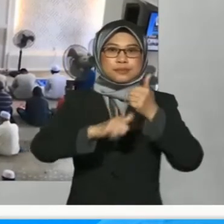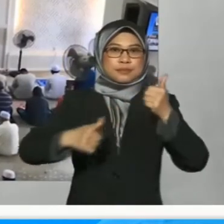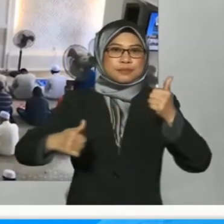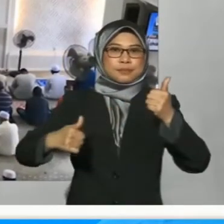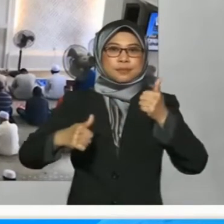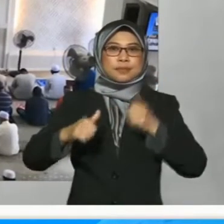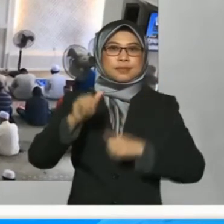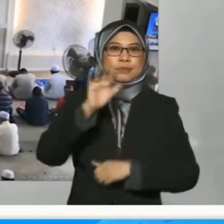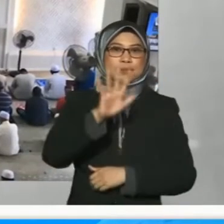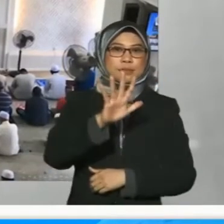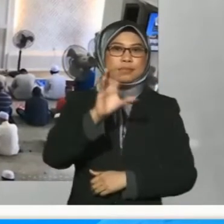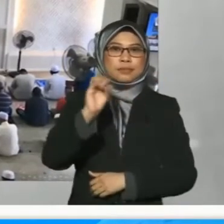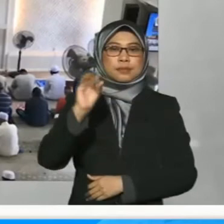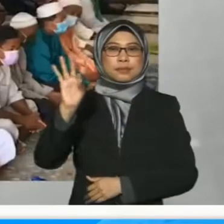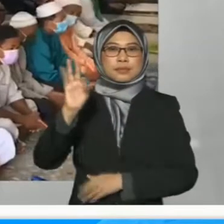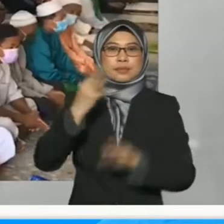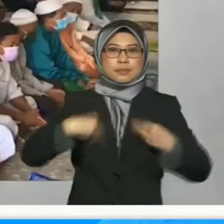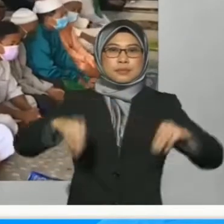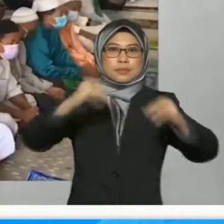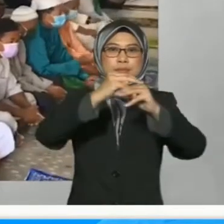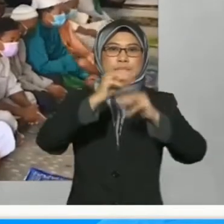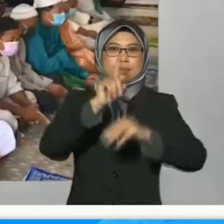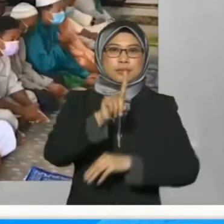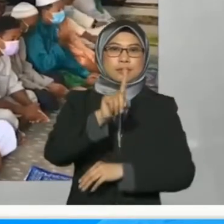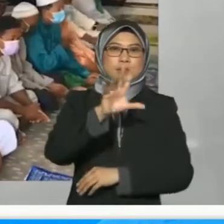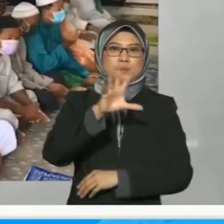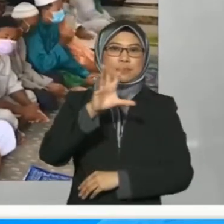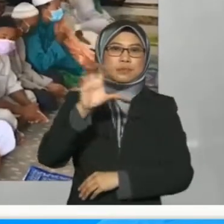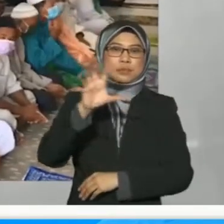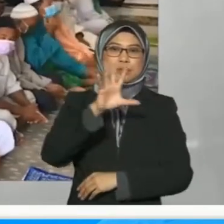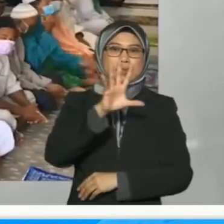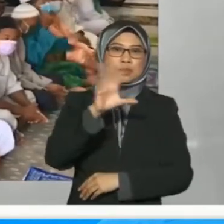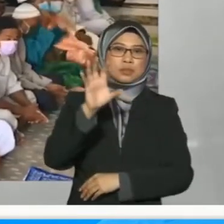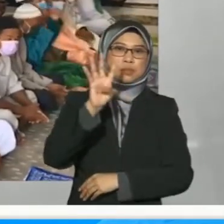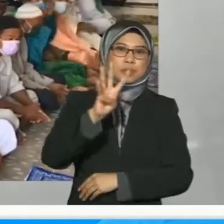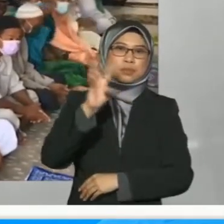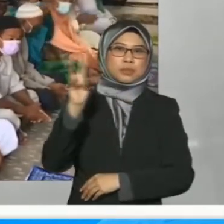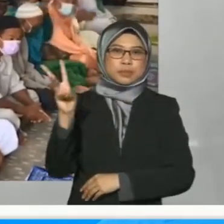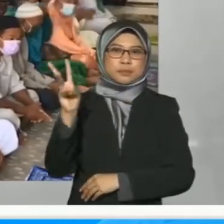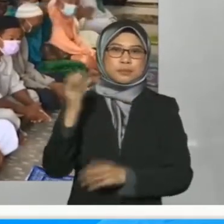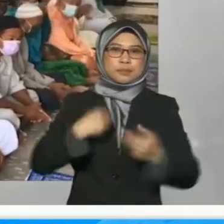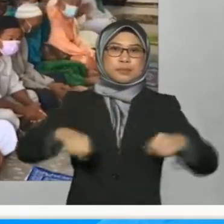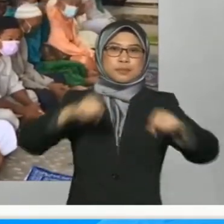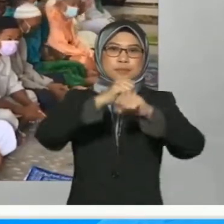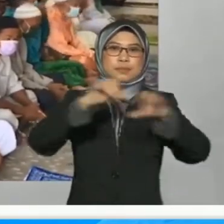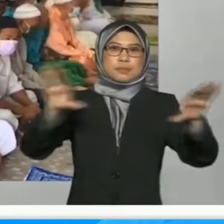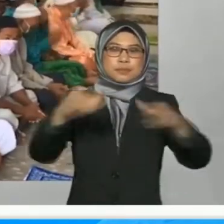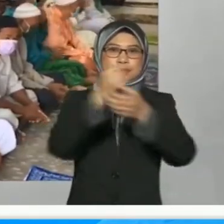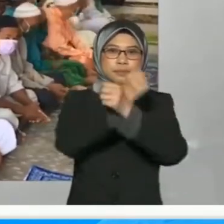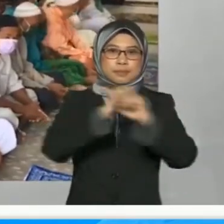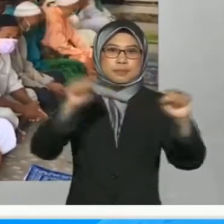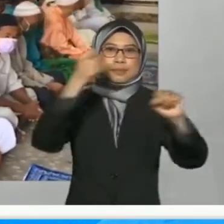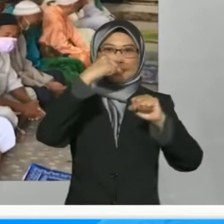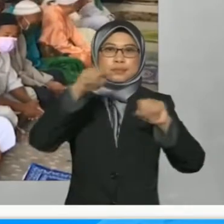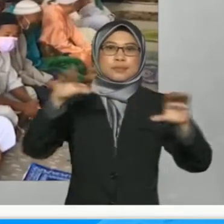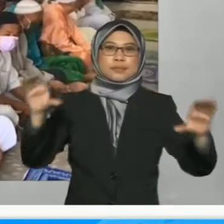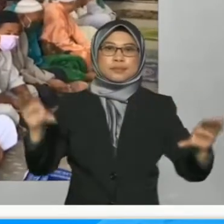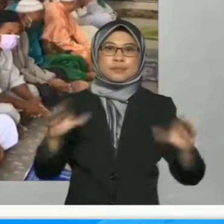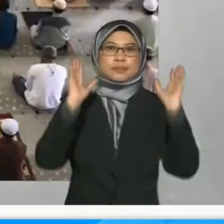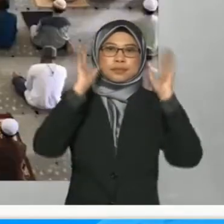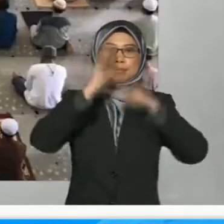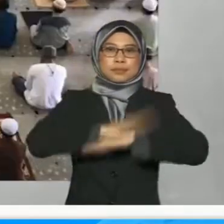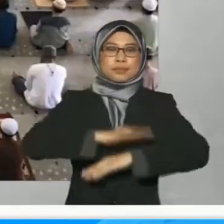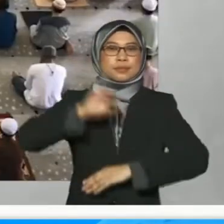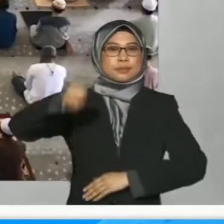kuasa di 509 masjid dan 1546 Surau di negeri itu membuat persediaan untuk pelaksanaan